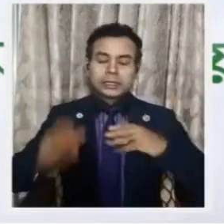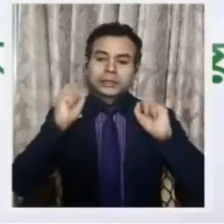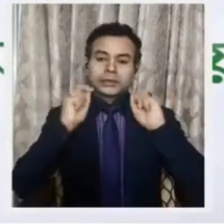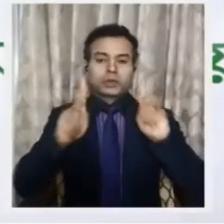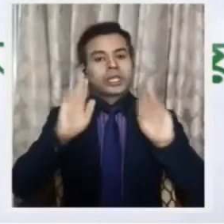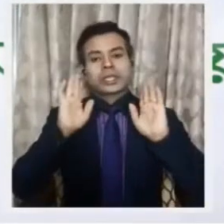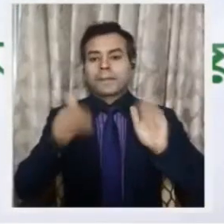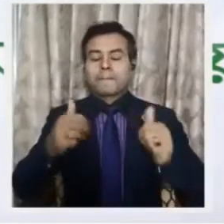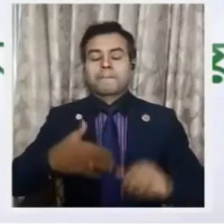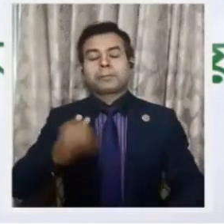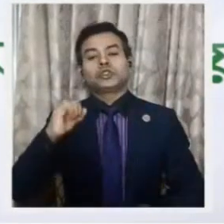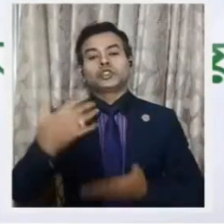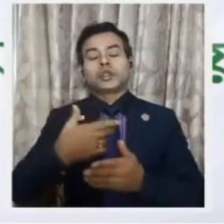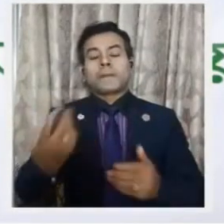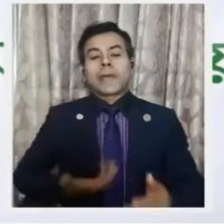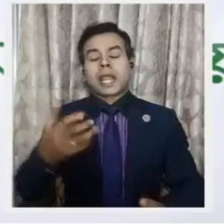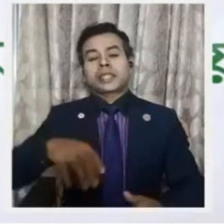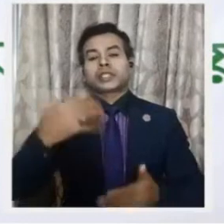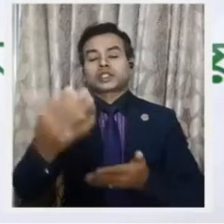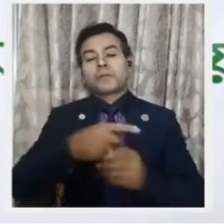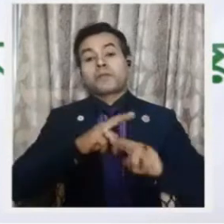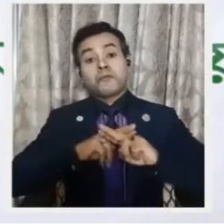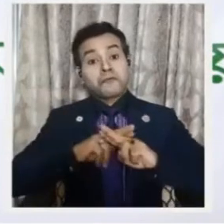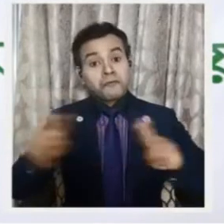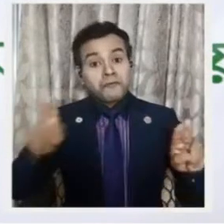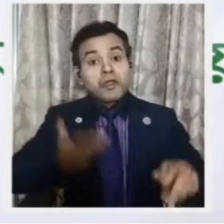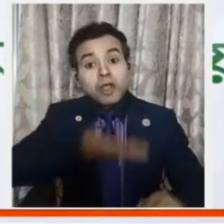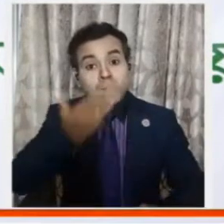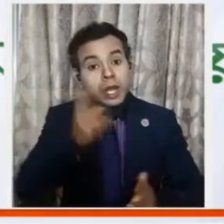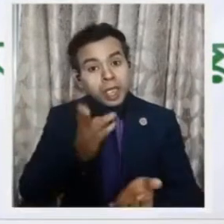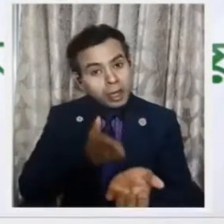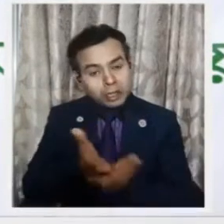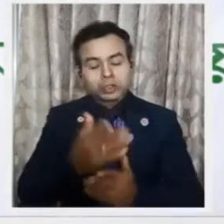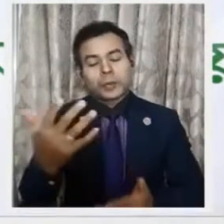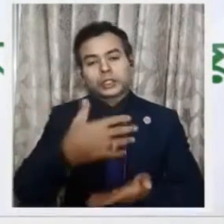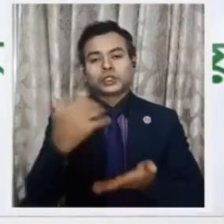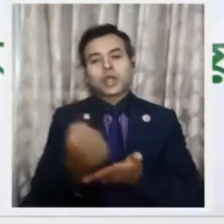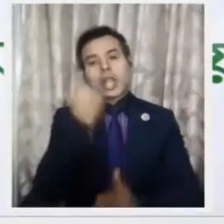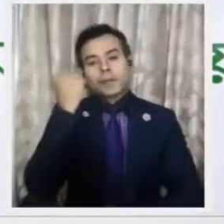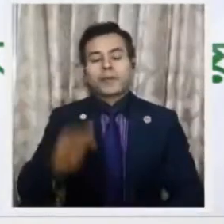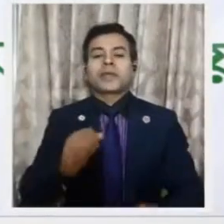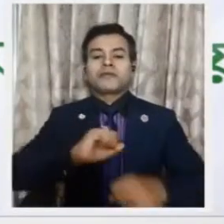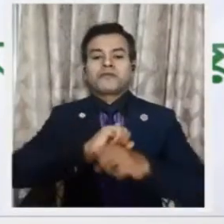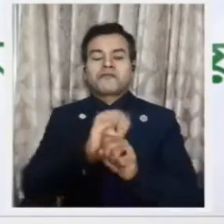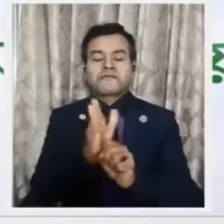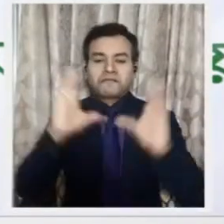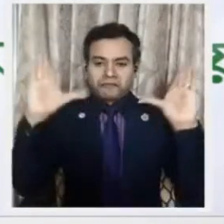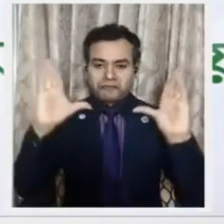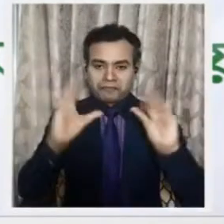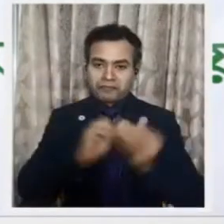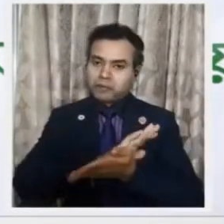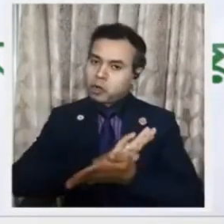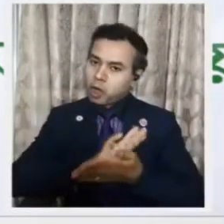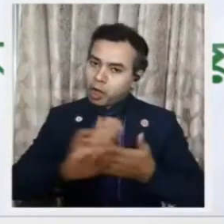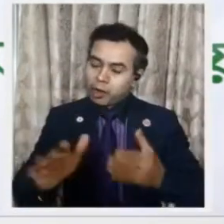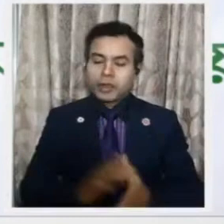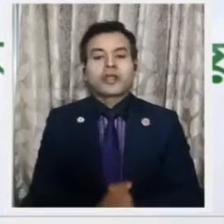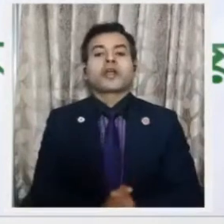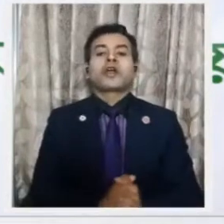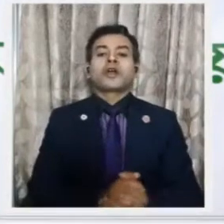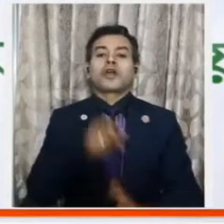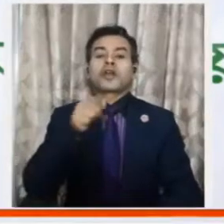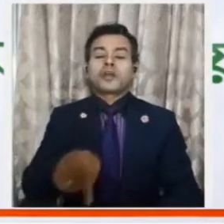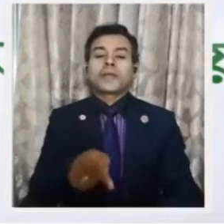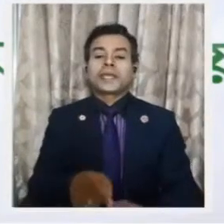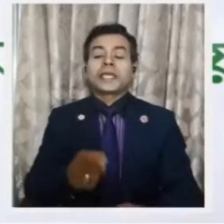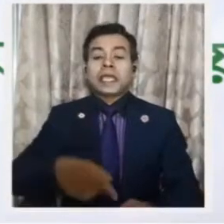আমরা অভ্যাসে পরিণত করলে কেবলমাত্র প্রতিরোধ করতে পারবো করোনা ভাইরাসকে। কাজেই